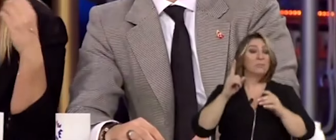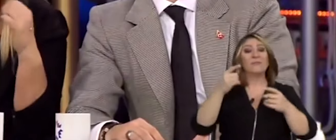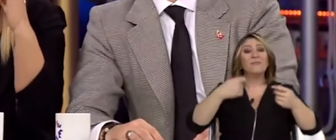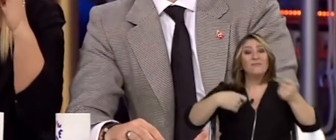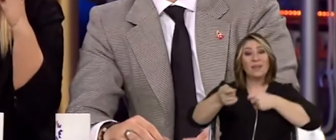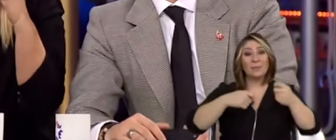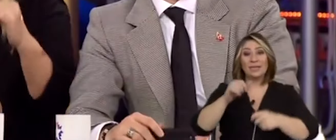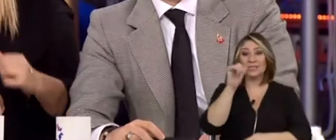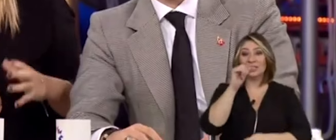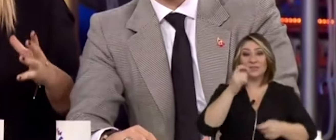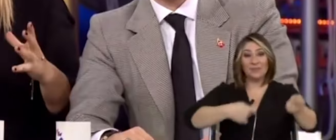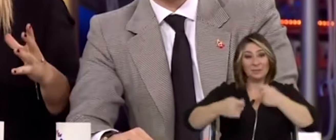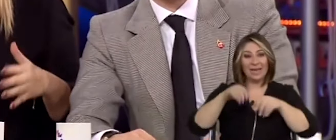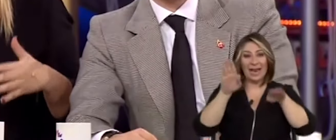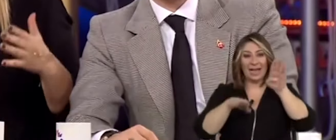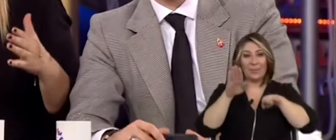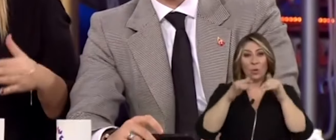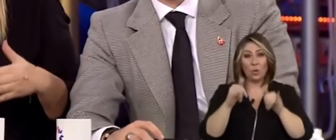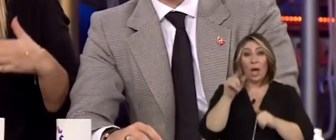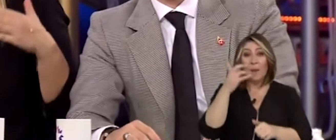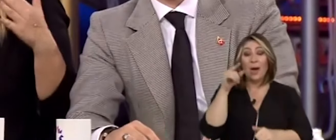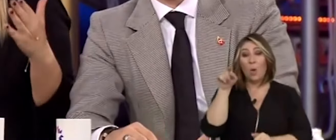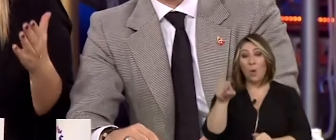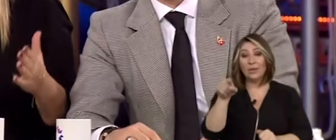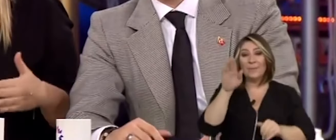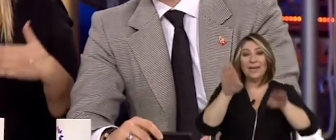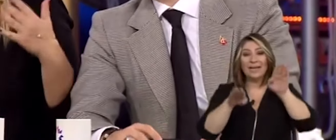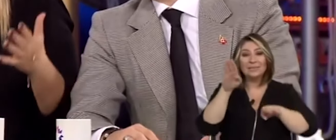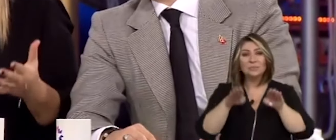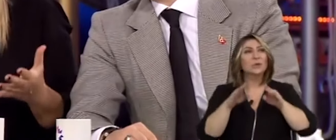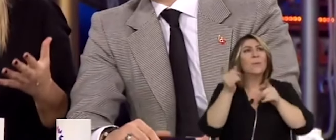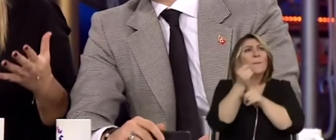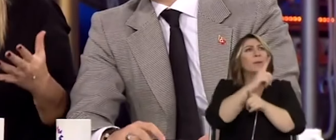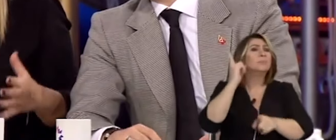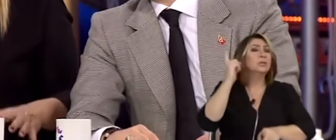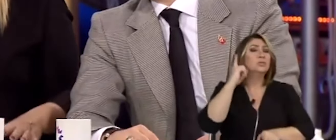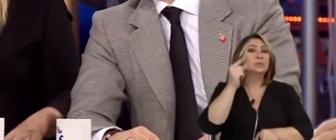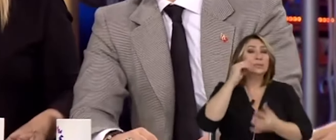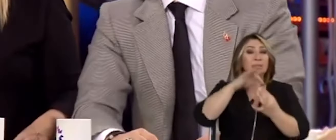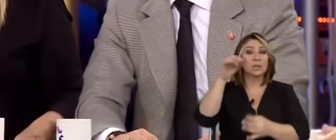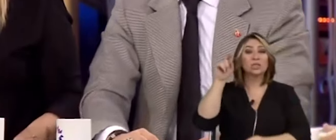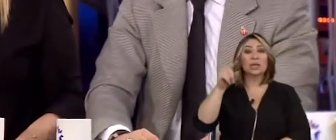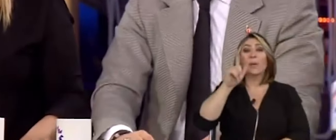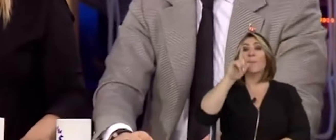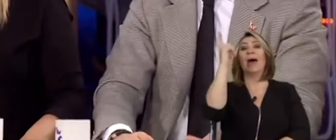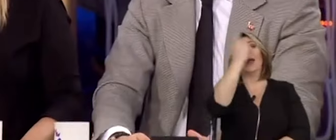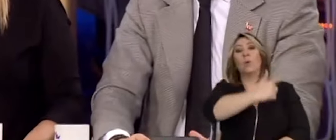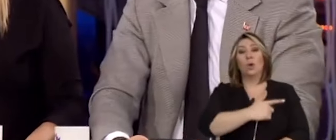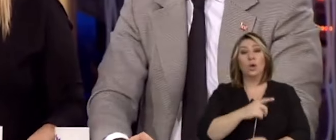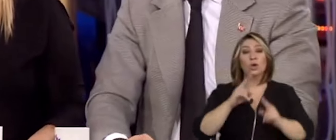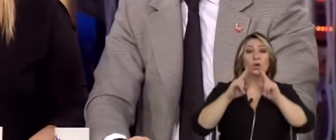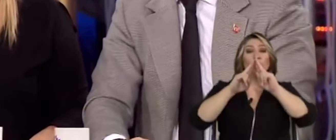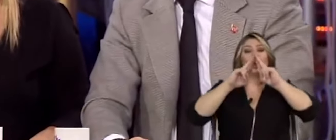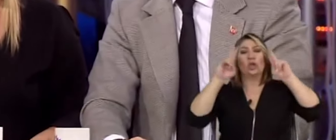firmanın. Hani içecek firmasının reklamında oynuyor ama o reklamda Beyoncé oynamış, Jennifer Lopez oynamış falan. İçeriden bağırıyor.